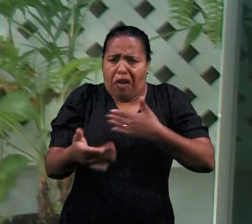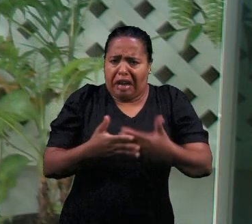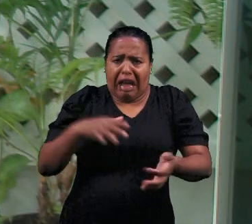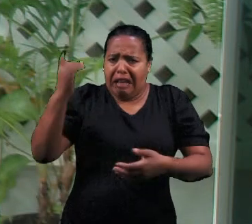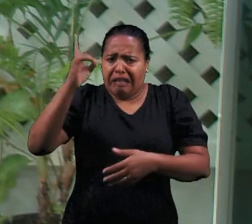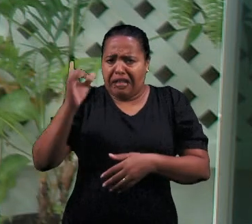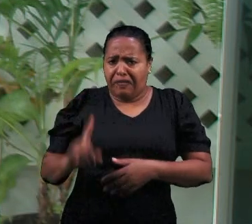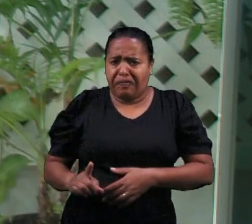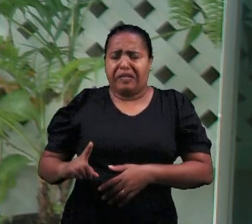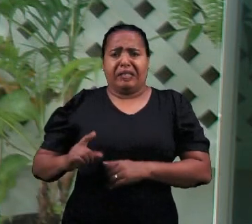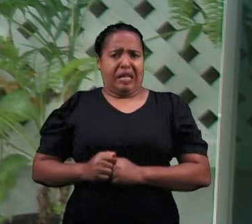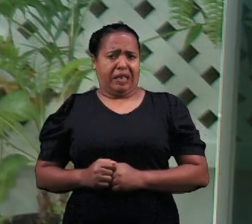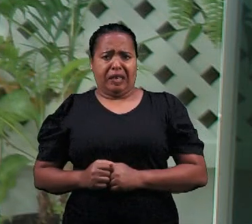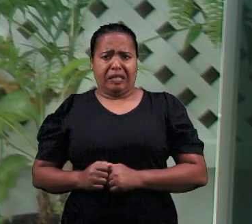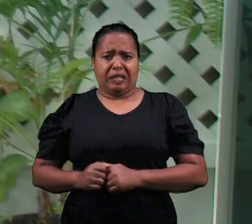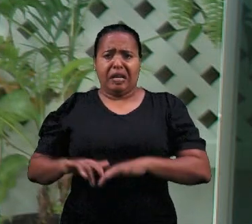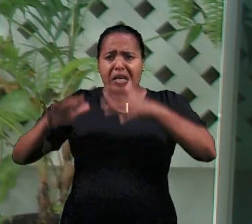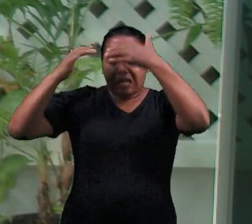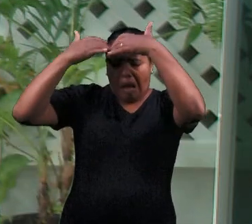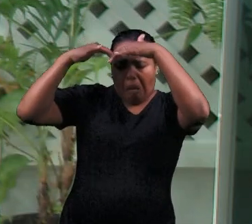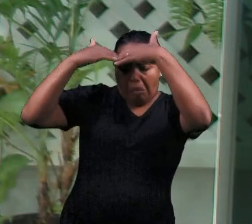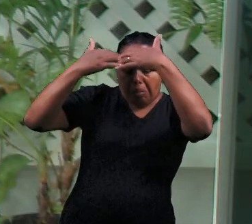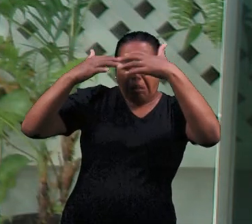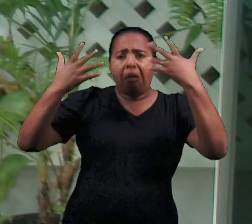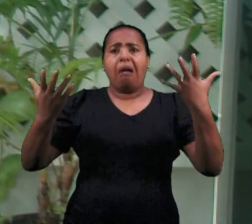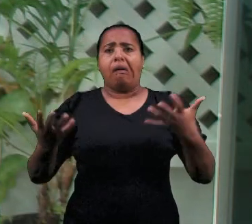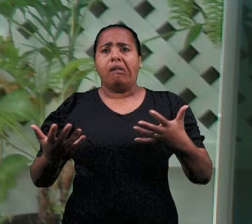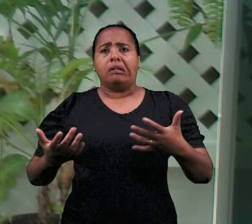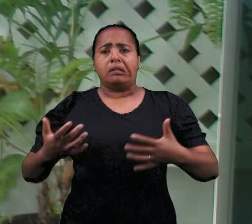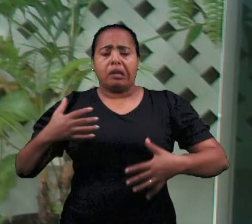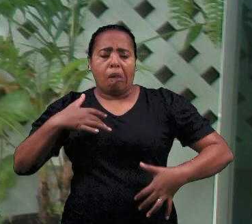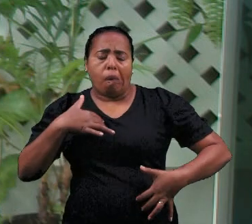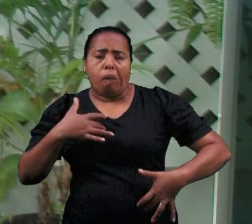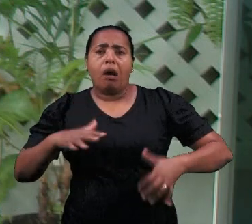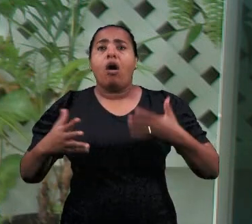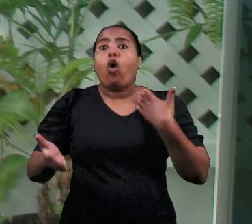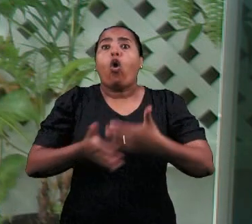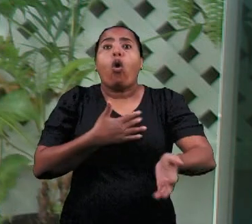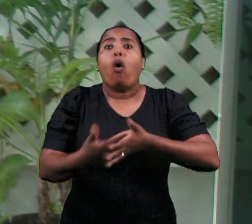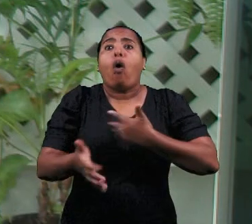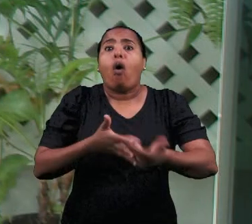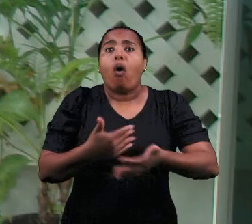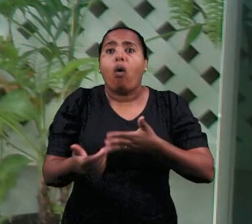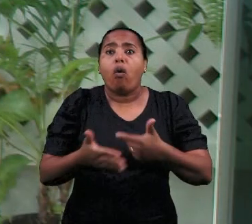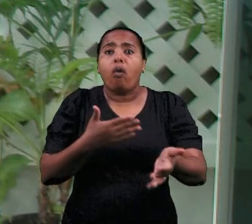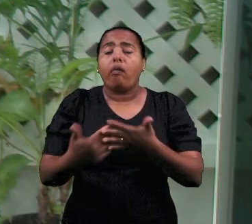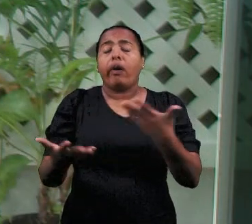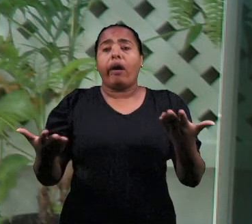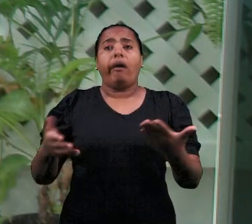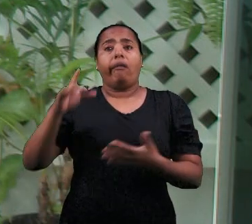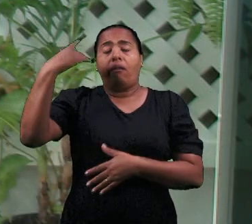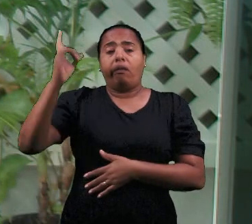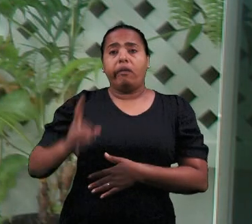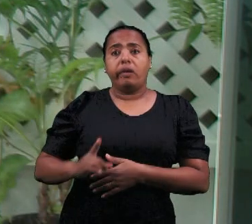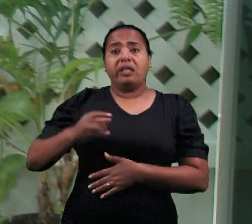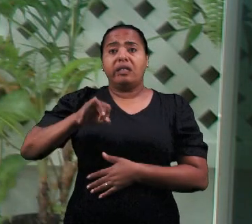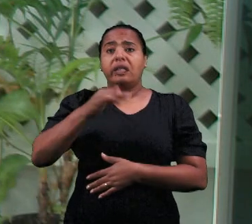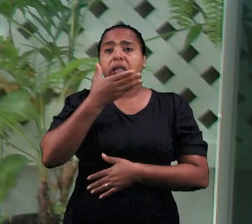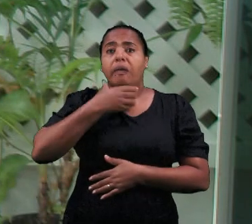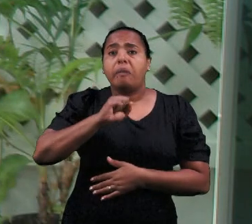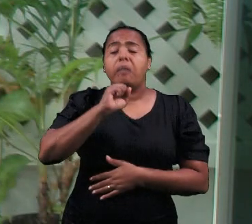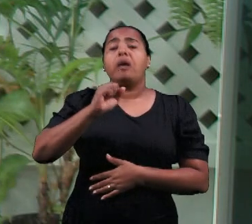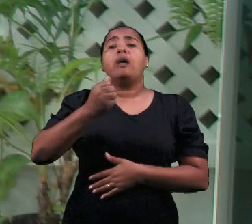besoin, n'importe laquelle, qu'elle soit psychologique, motrice, et